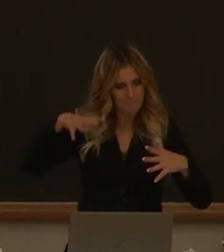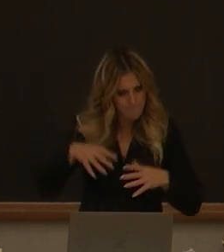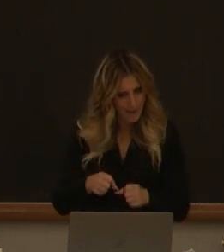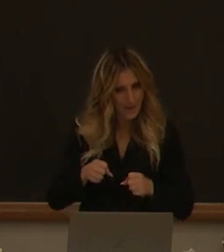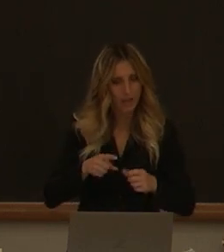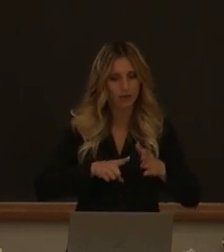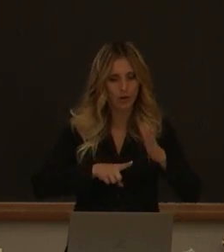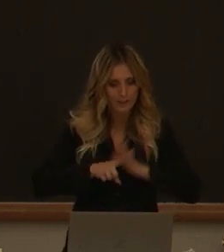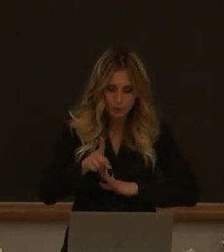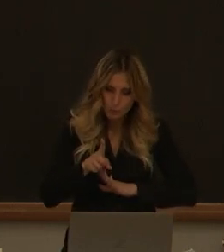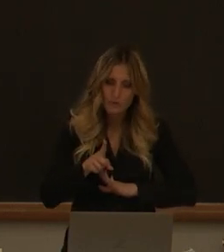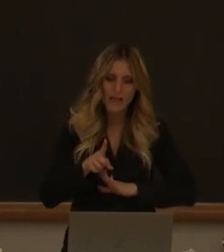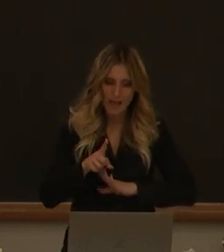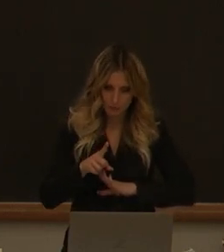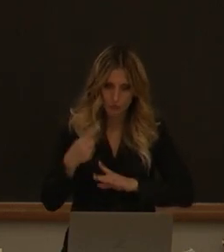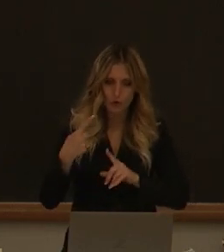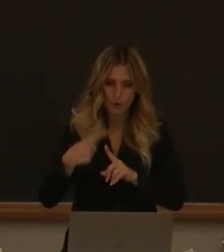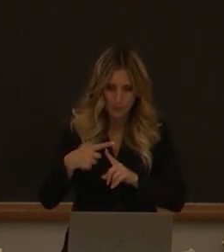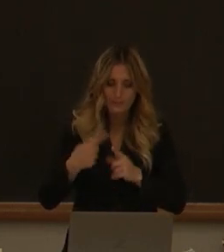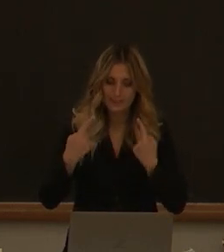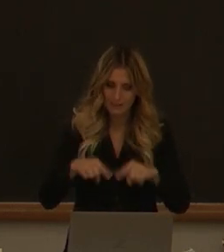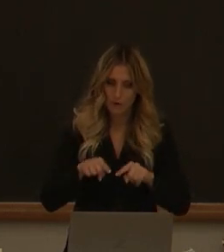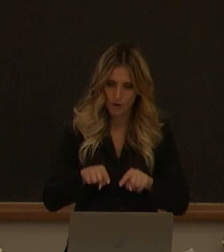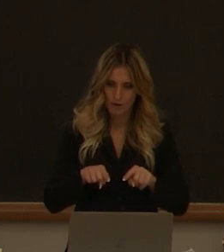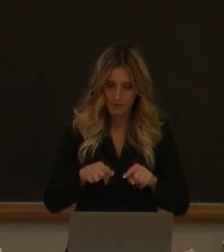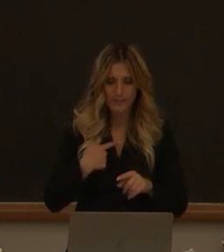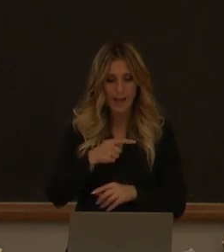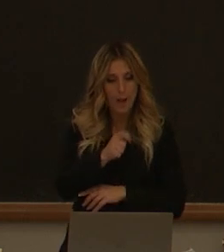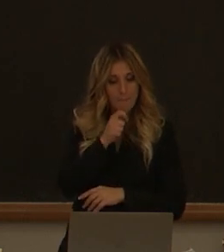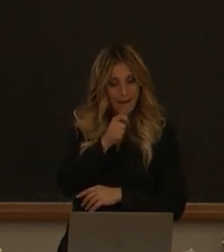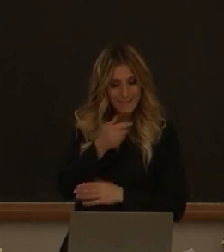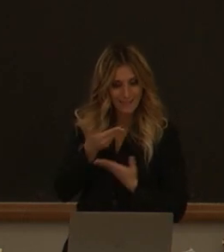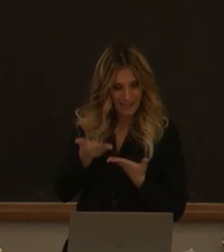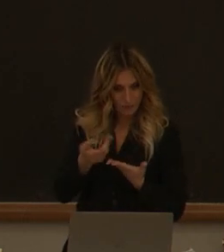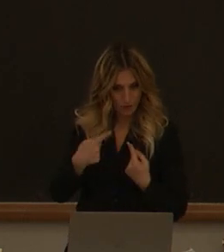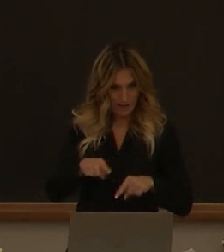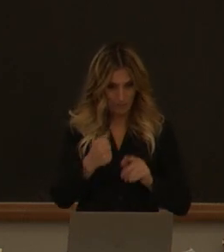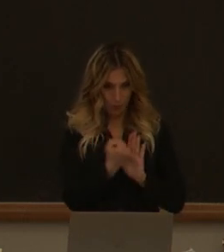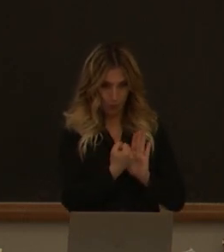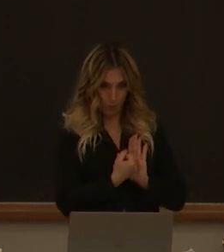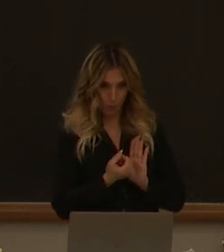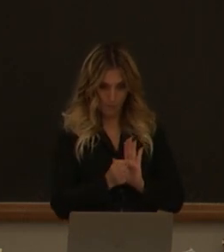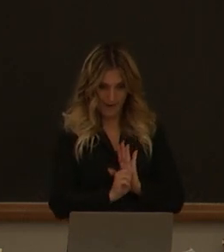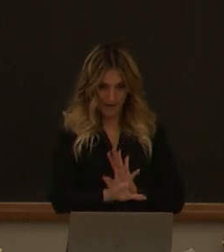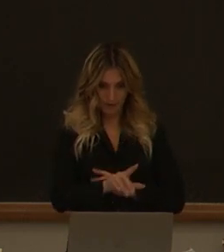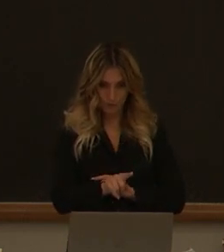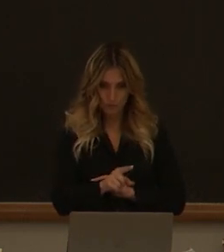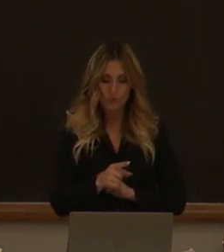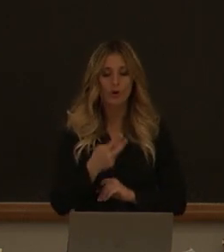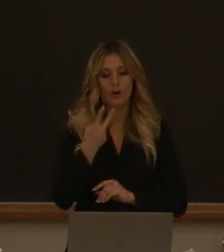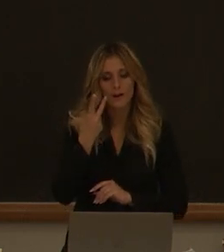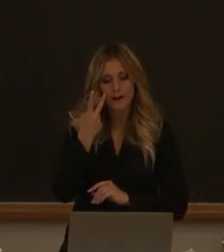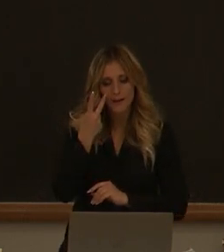a questa azione appunto di presentazione del documento sono stati relativi